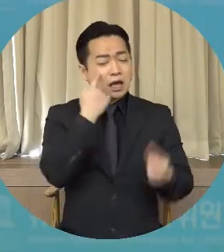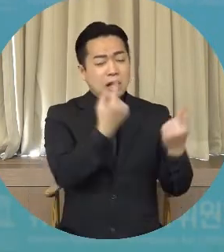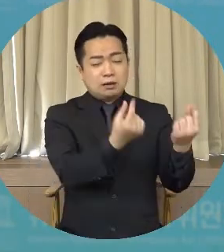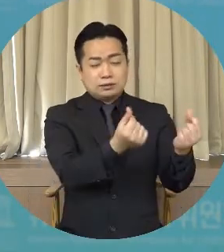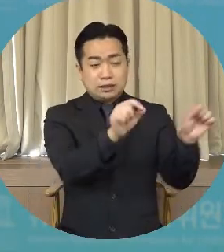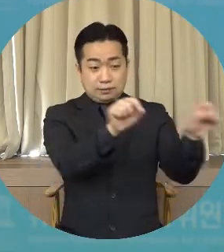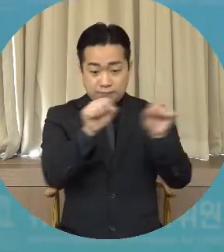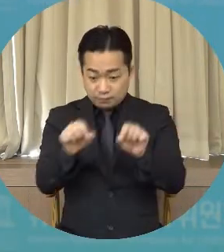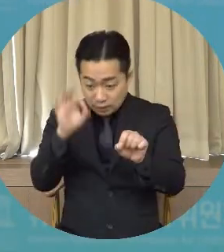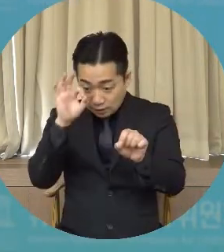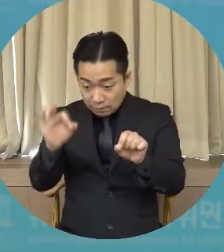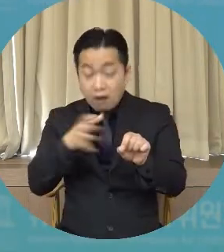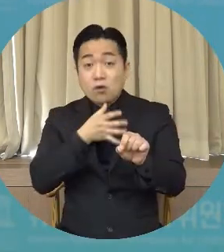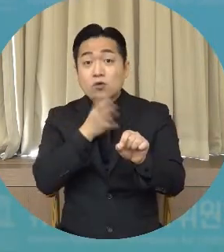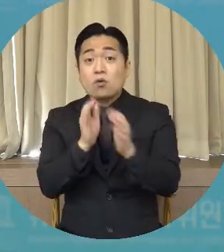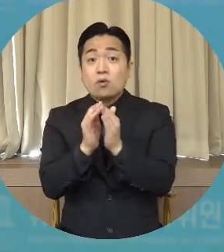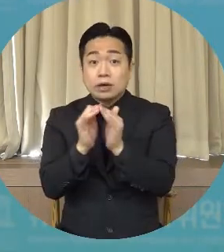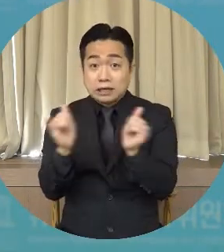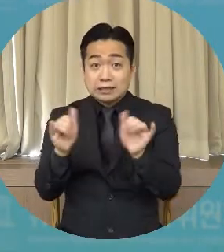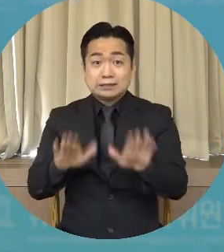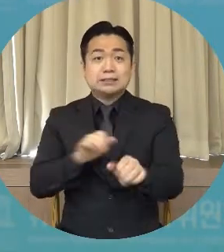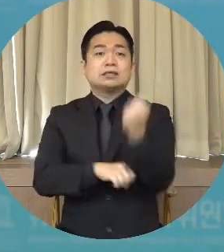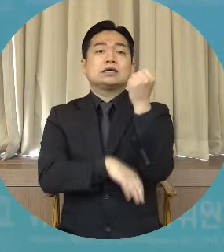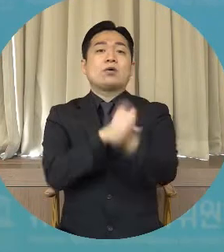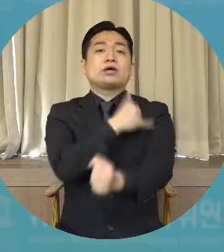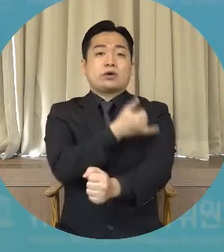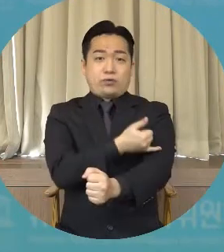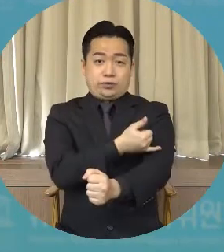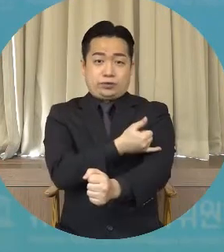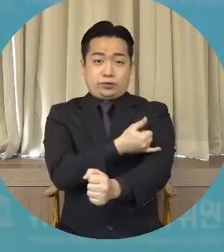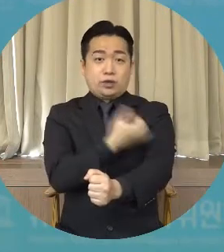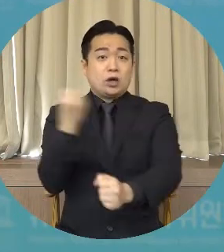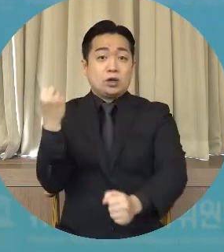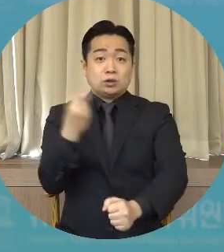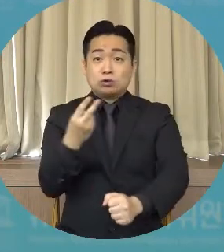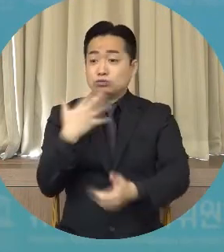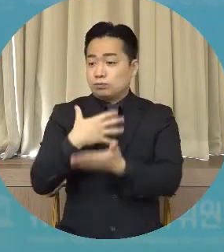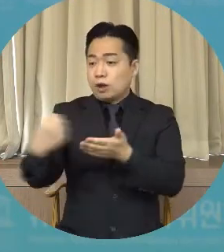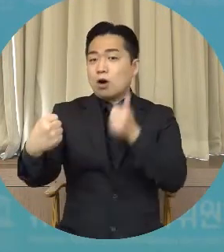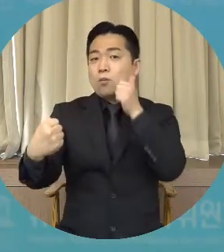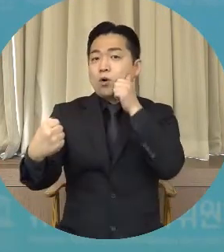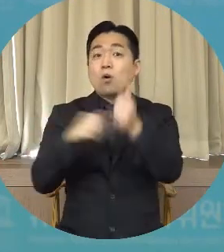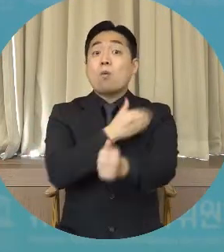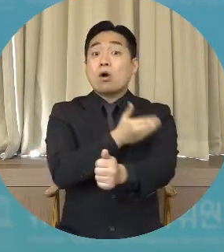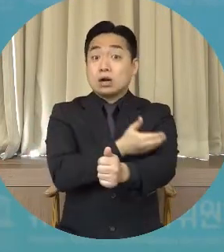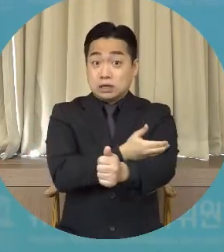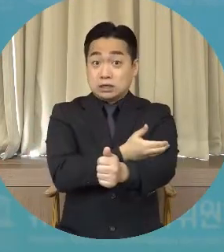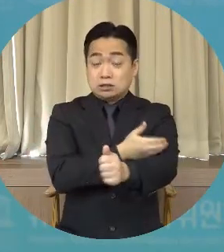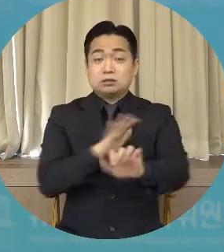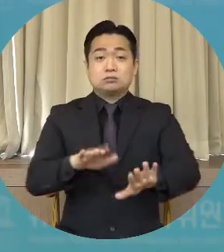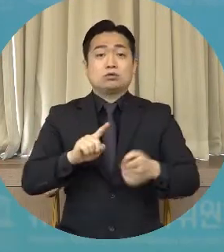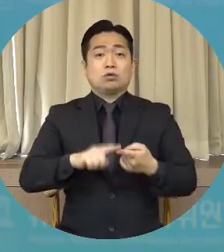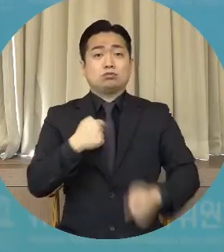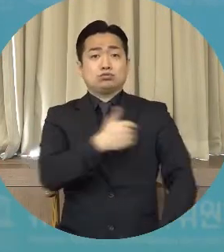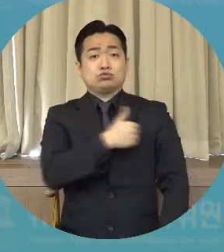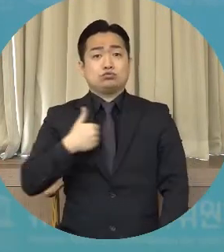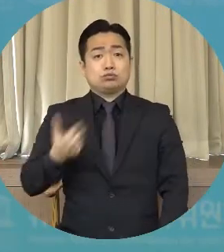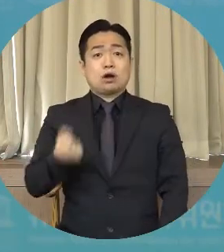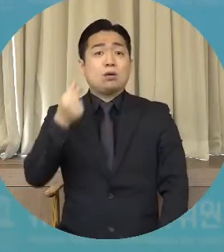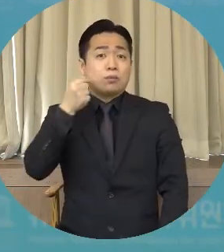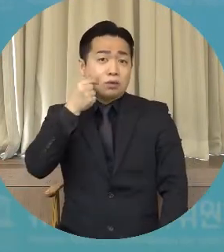노인 역시 기본적 인권과 양도할 수 없는 권리를 충분히 누리지 못하는